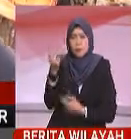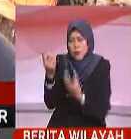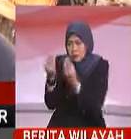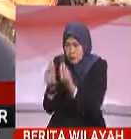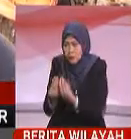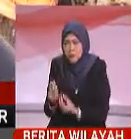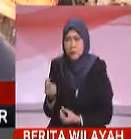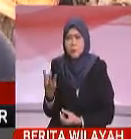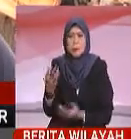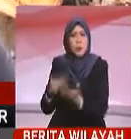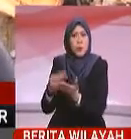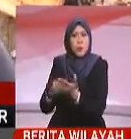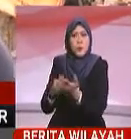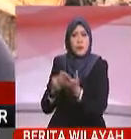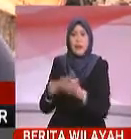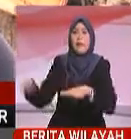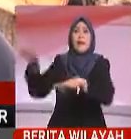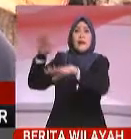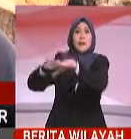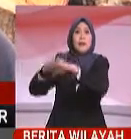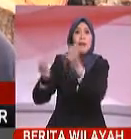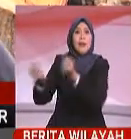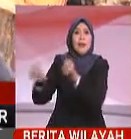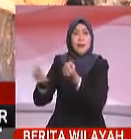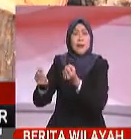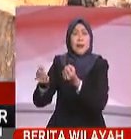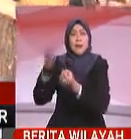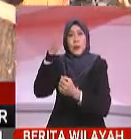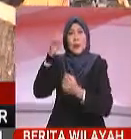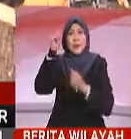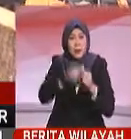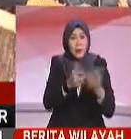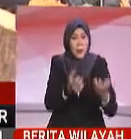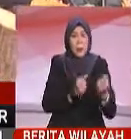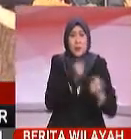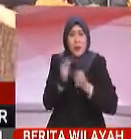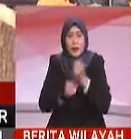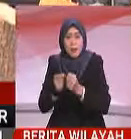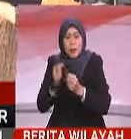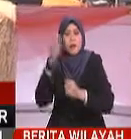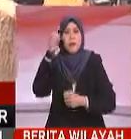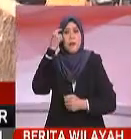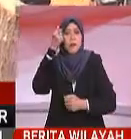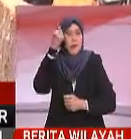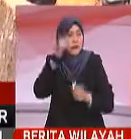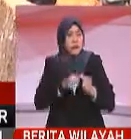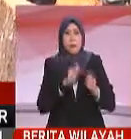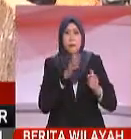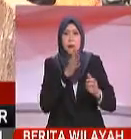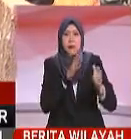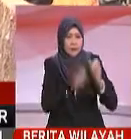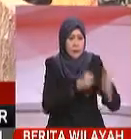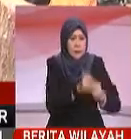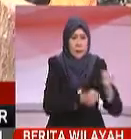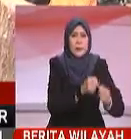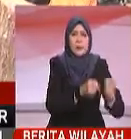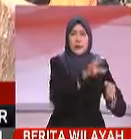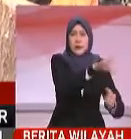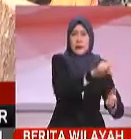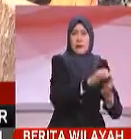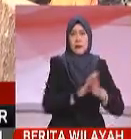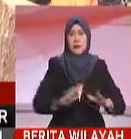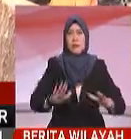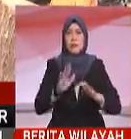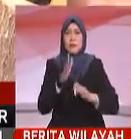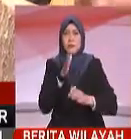tu. Tak duduk atas kereta ke. Pakai ingat lagi, dia tak khabar ni, walaupun tak majirin ni. Piti